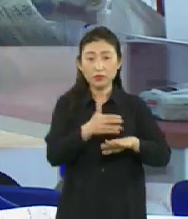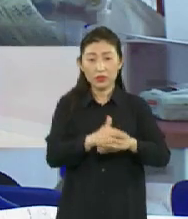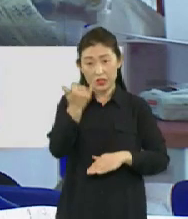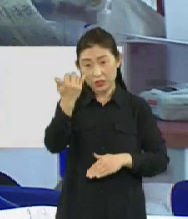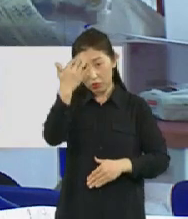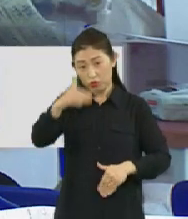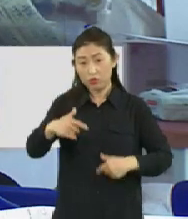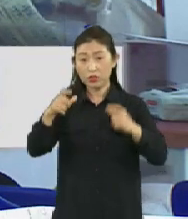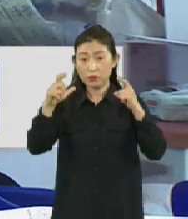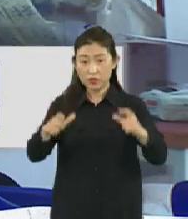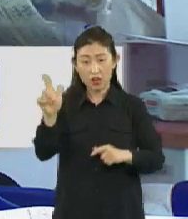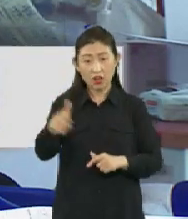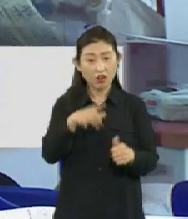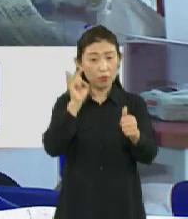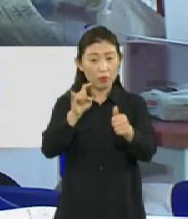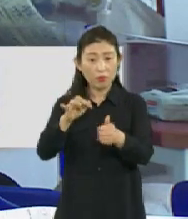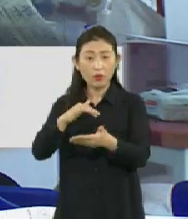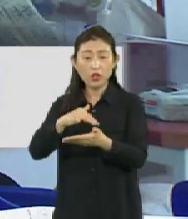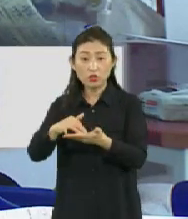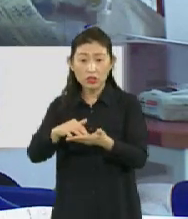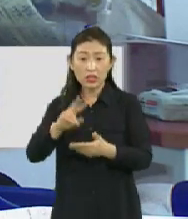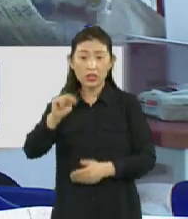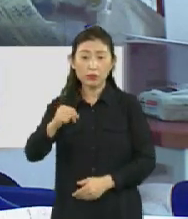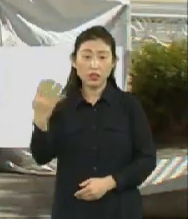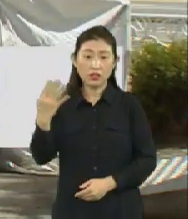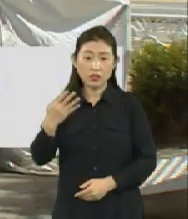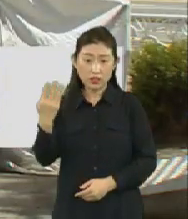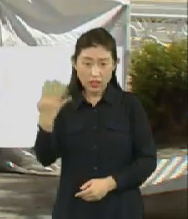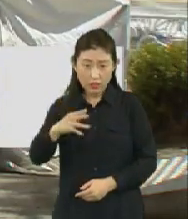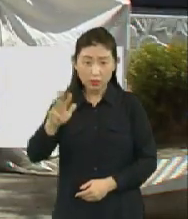대전과 세종 충남 지역 하루 신규 확진자 수가